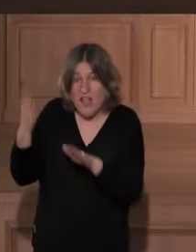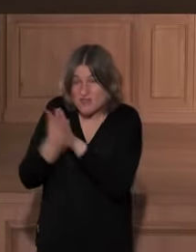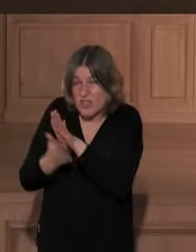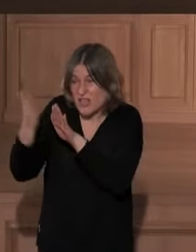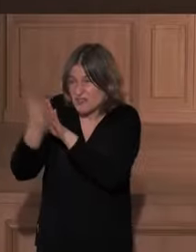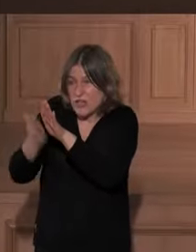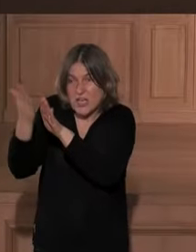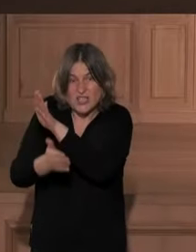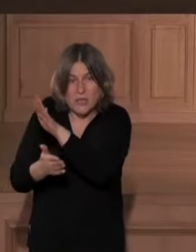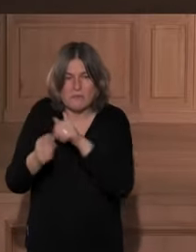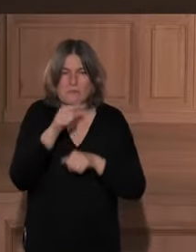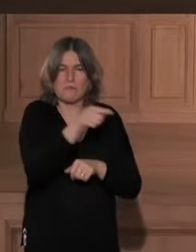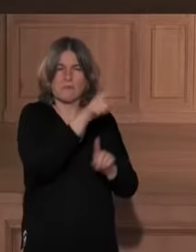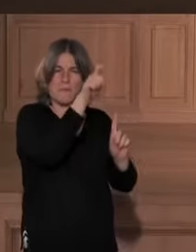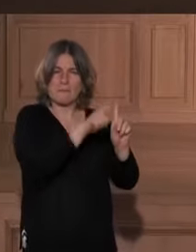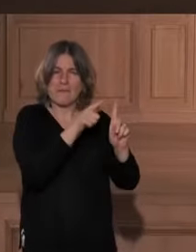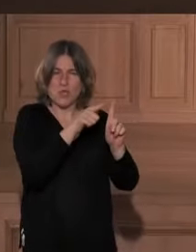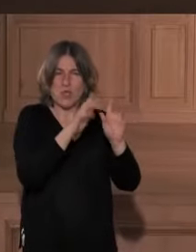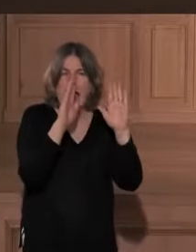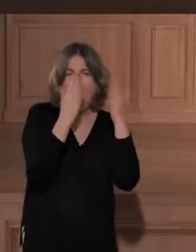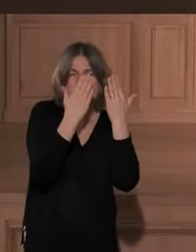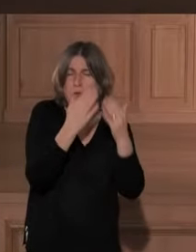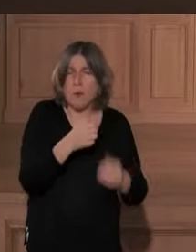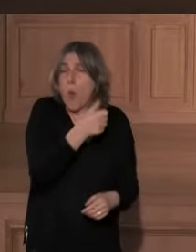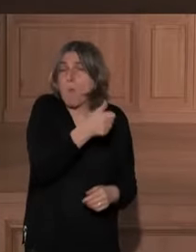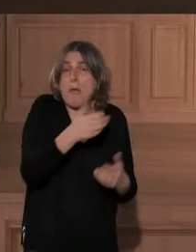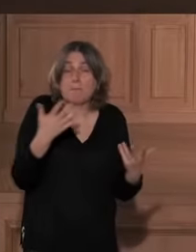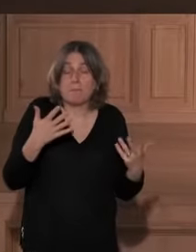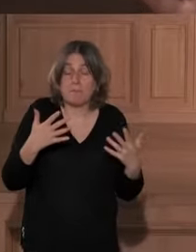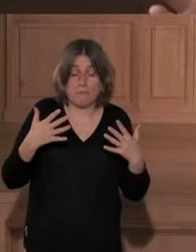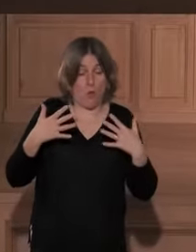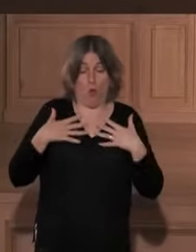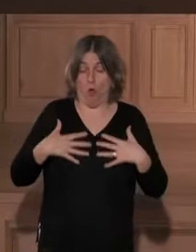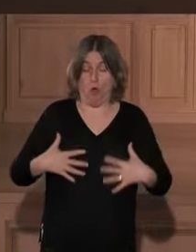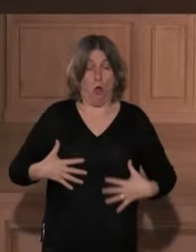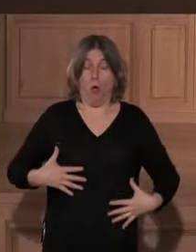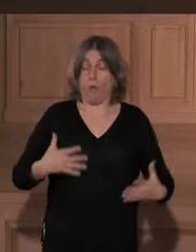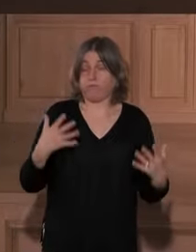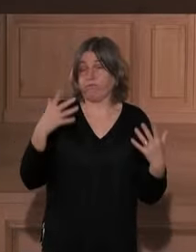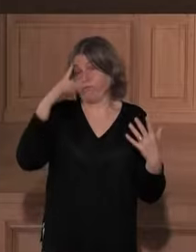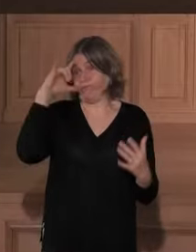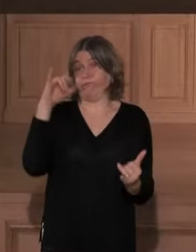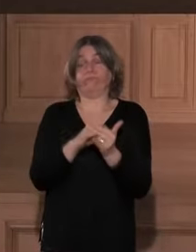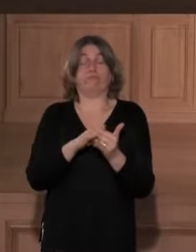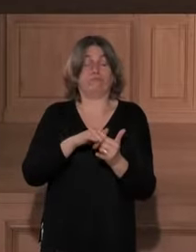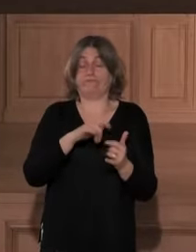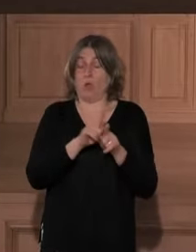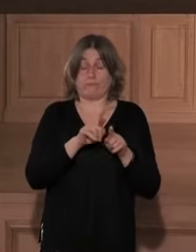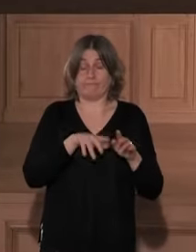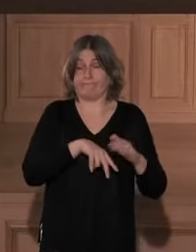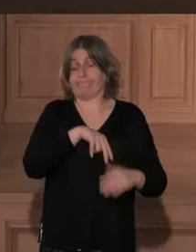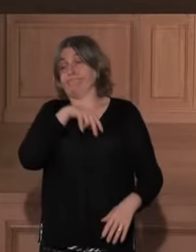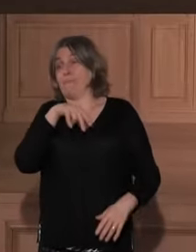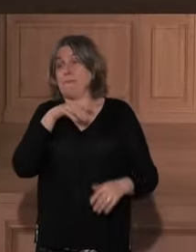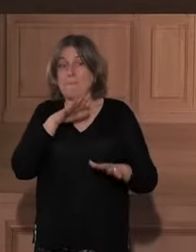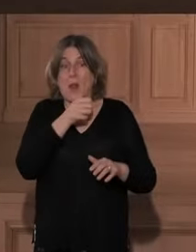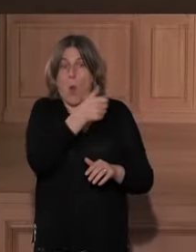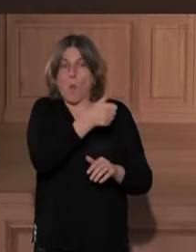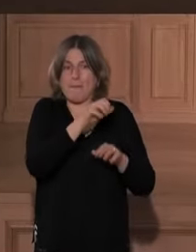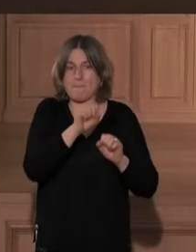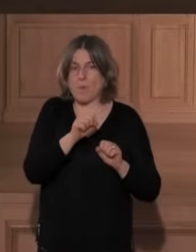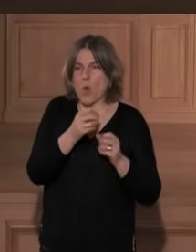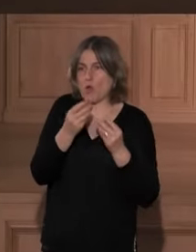vous avez une personne en situation d'autiste qui ne sait même pas qu'il est dans son corps parce qu'il a une désharmonie corporelle, il ne sait pas du tout qui il est. Finalement, ça devient une clé de résilience